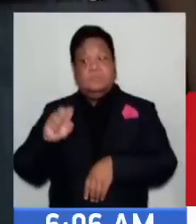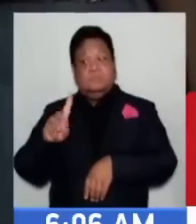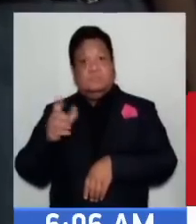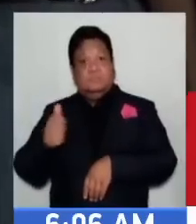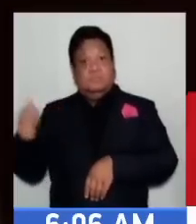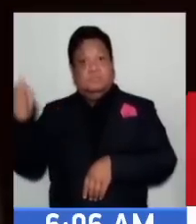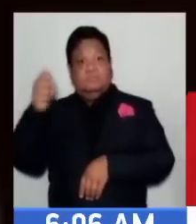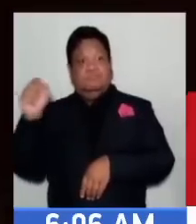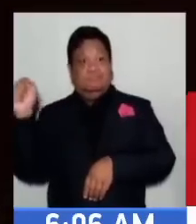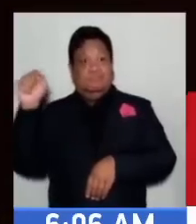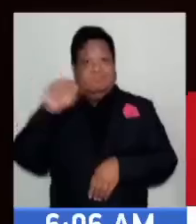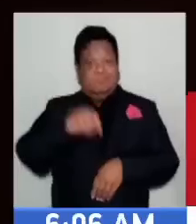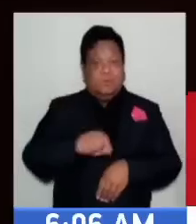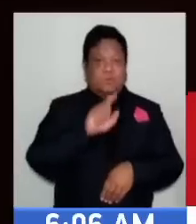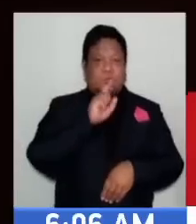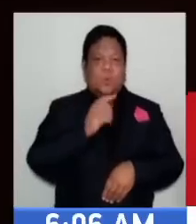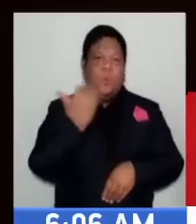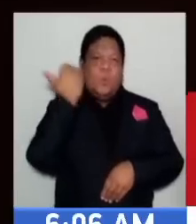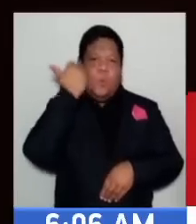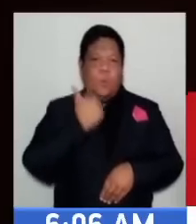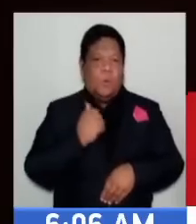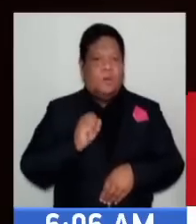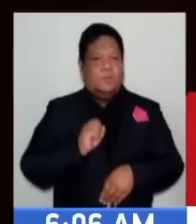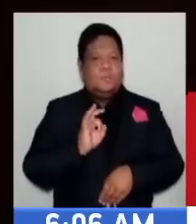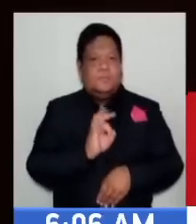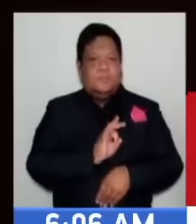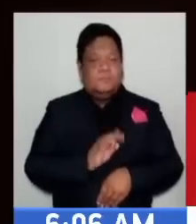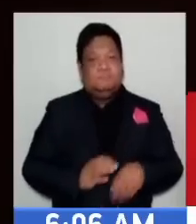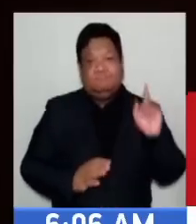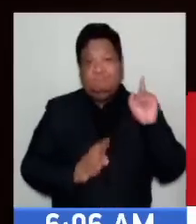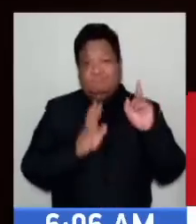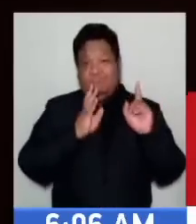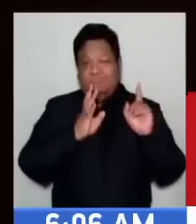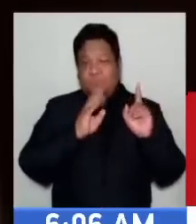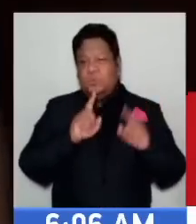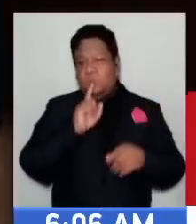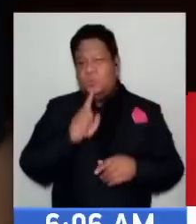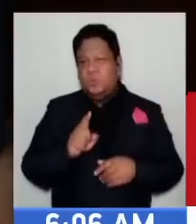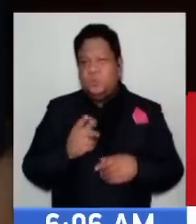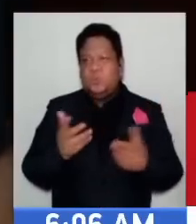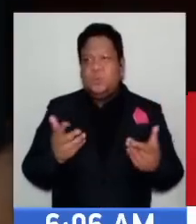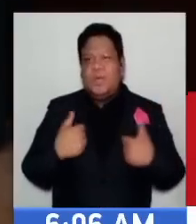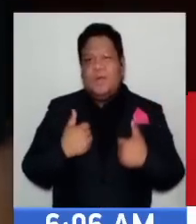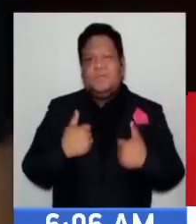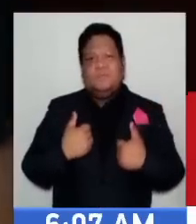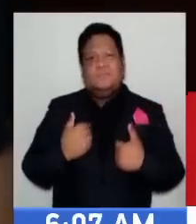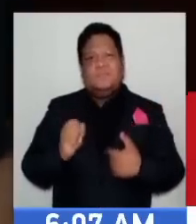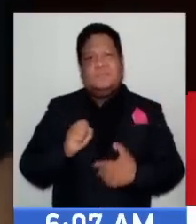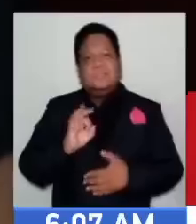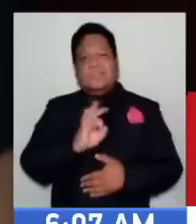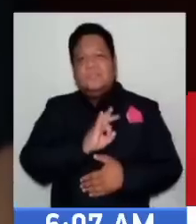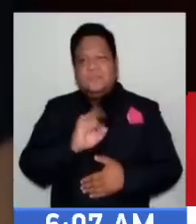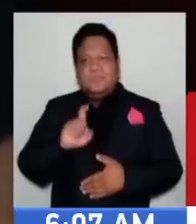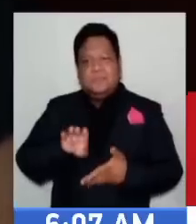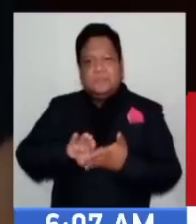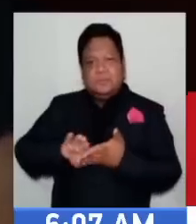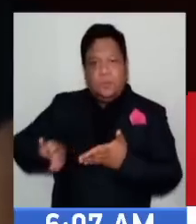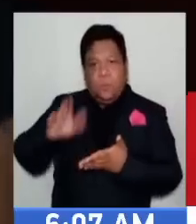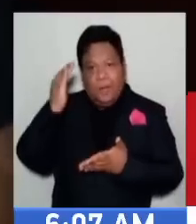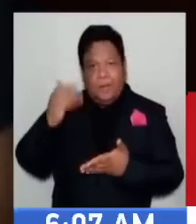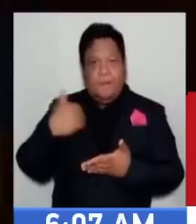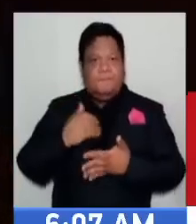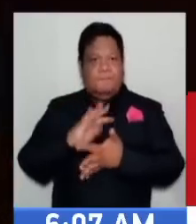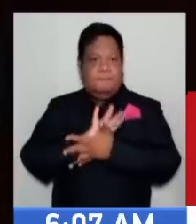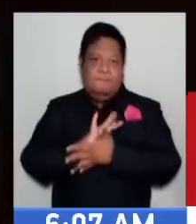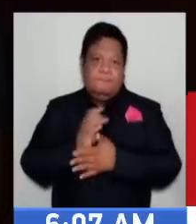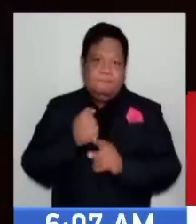sila. We had intentionally put off quite a few of our staff because we had COVID positive and we have a leukemia patient that we're